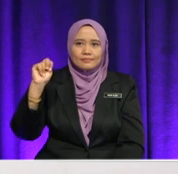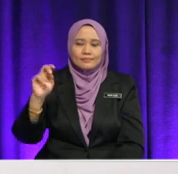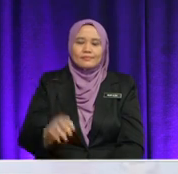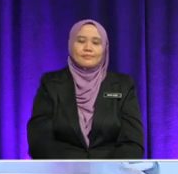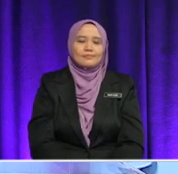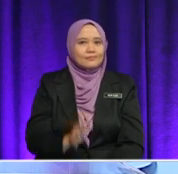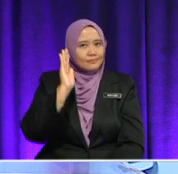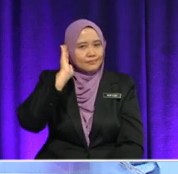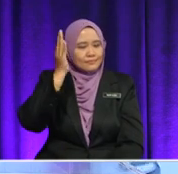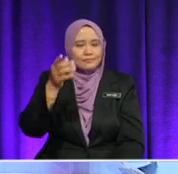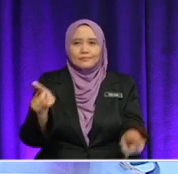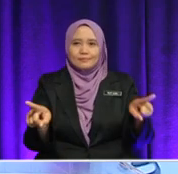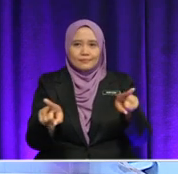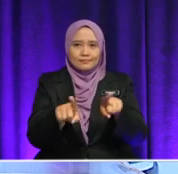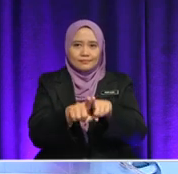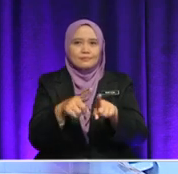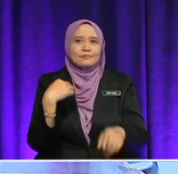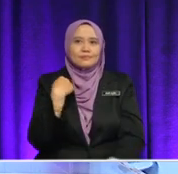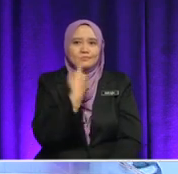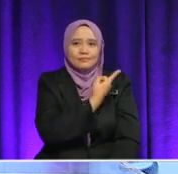atas kali ini